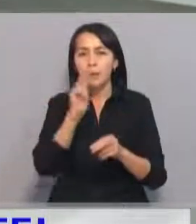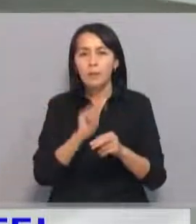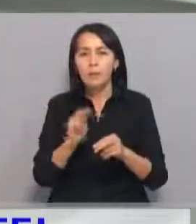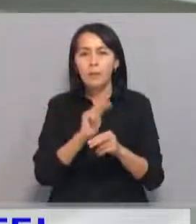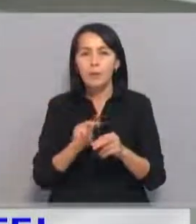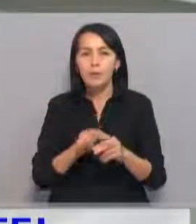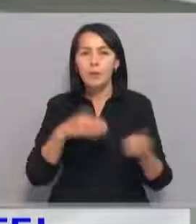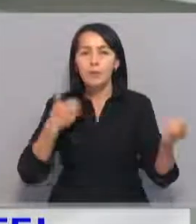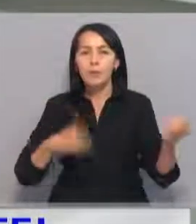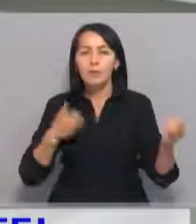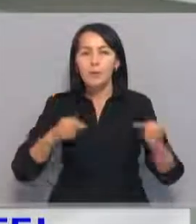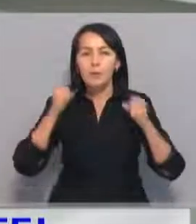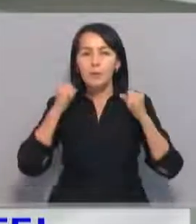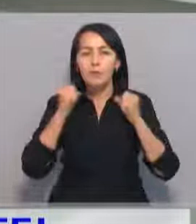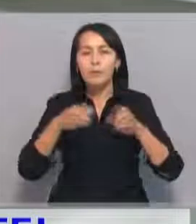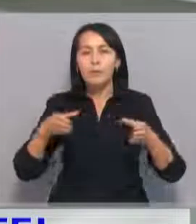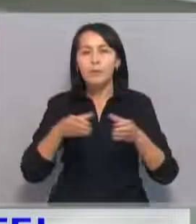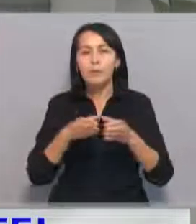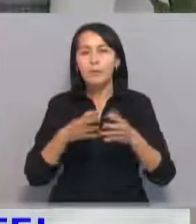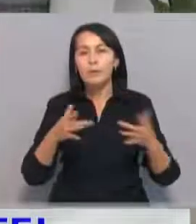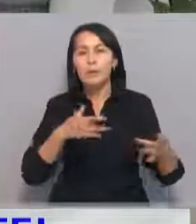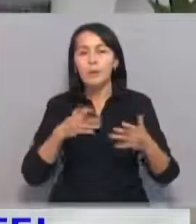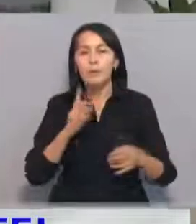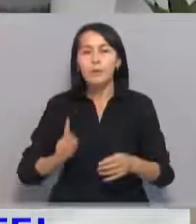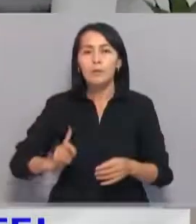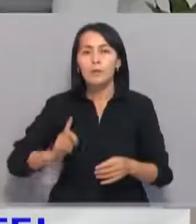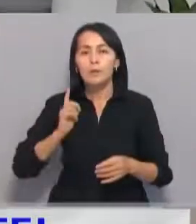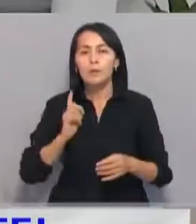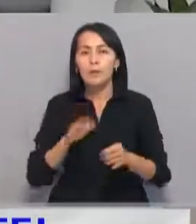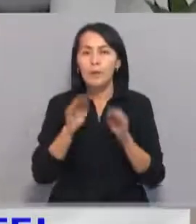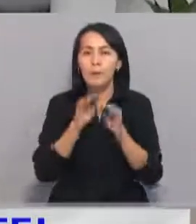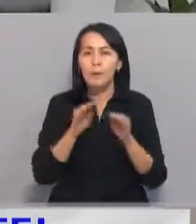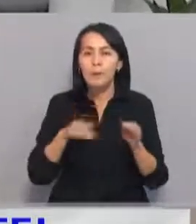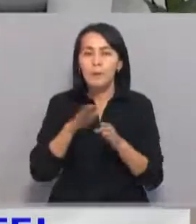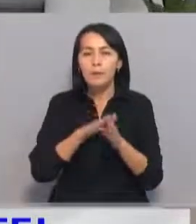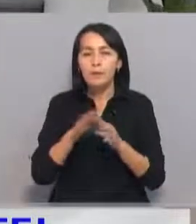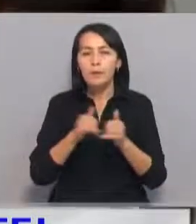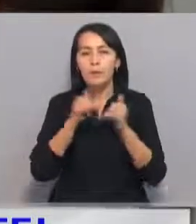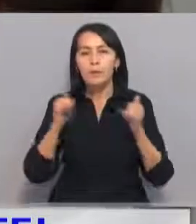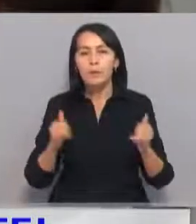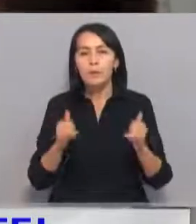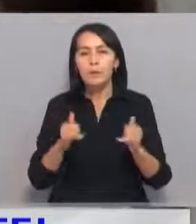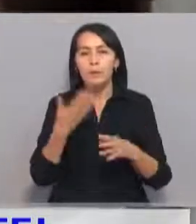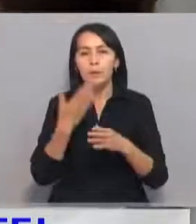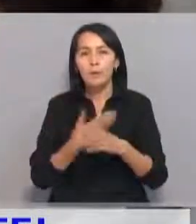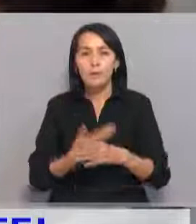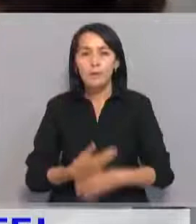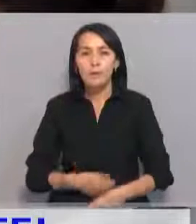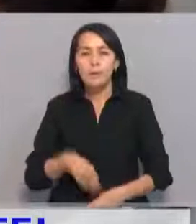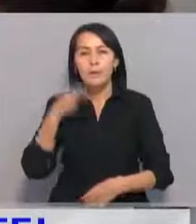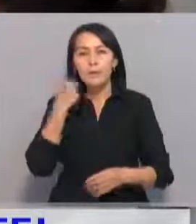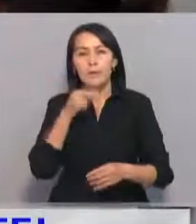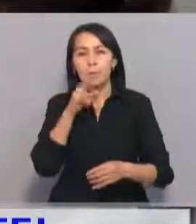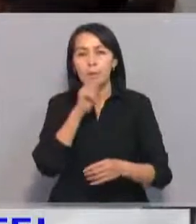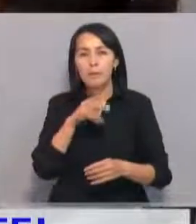оқытады. Домбыра, спорттық үйірмелер мен актерлық шеберлік жасөспірімді толыққанды жетілуіне жағдай жасайды. Сапалы